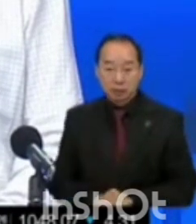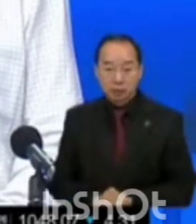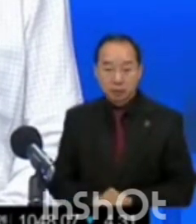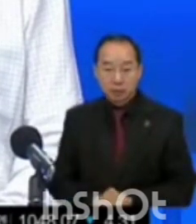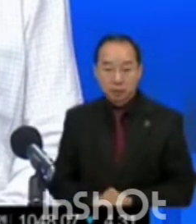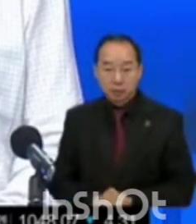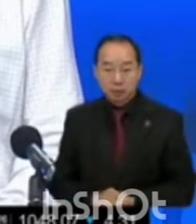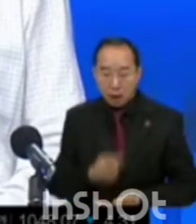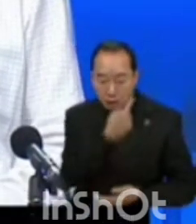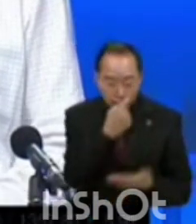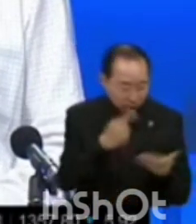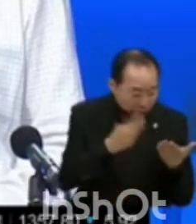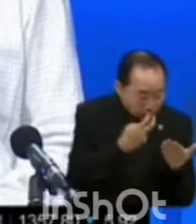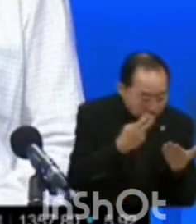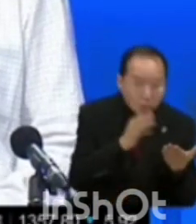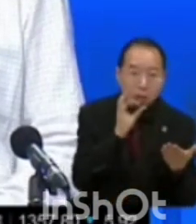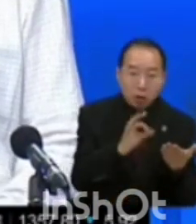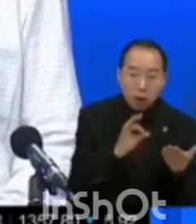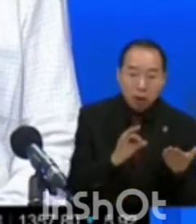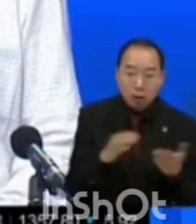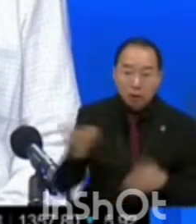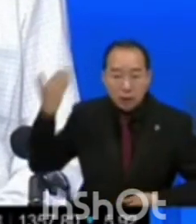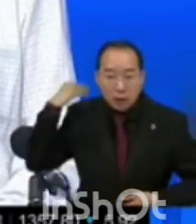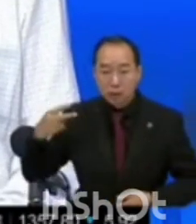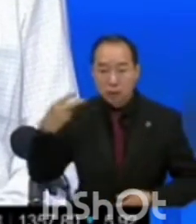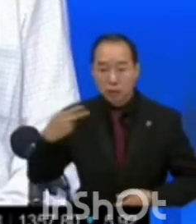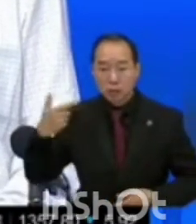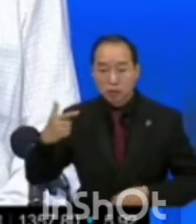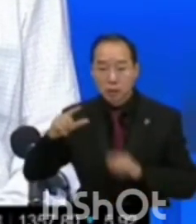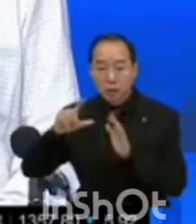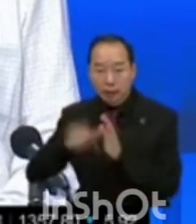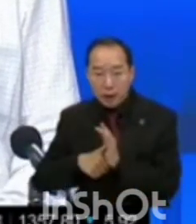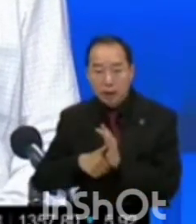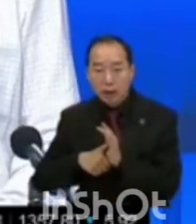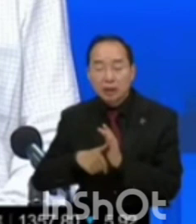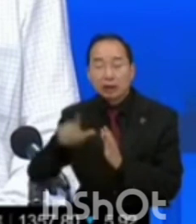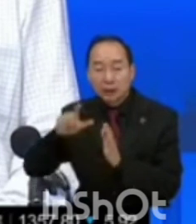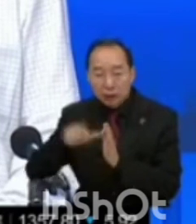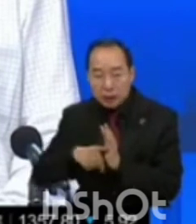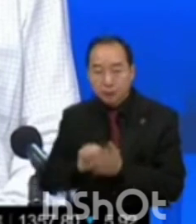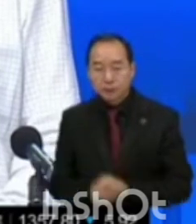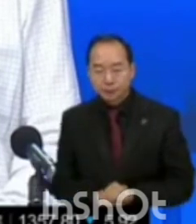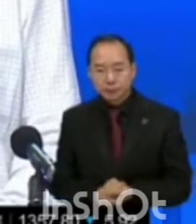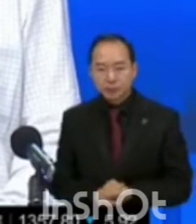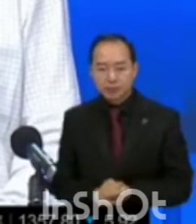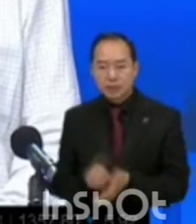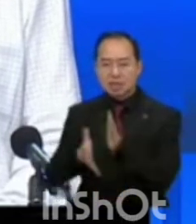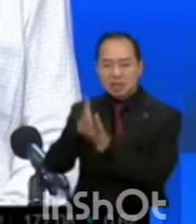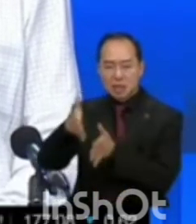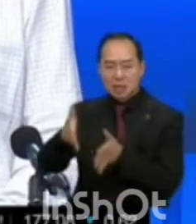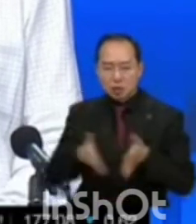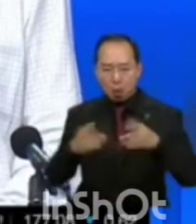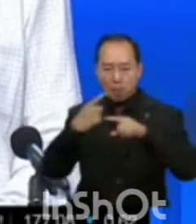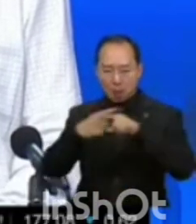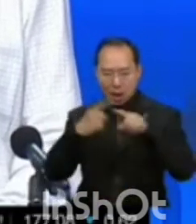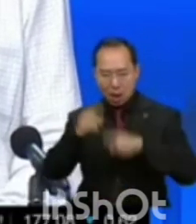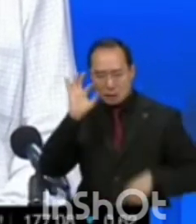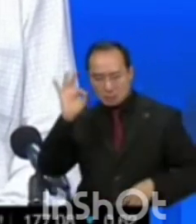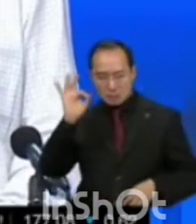그런데 확인해 보니까 그때 한국 매니페스토 실천본부가 실시한 시도지사 공약